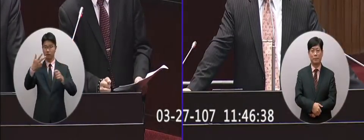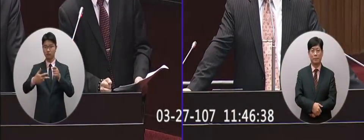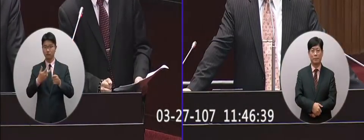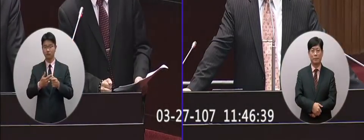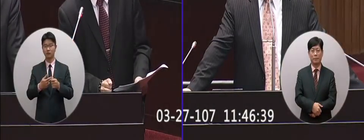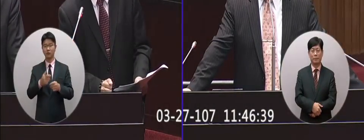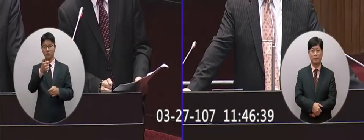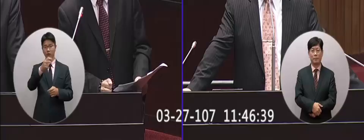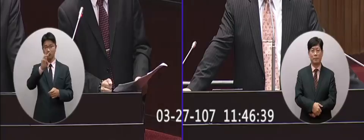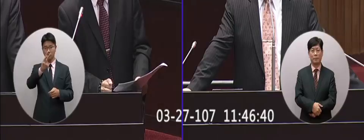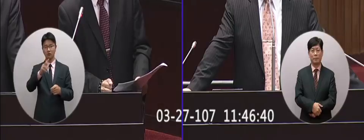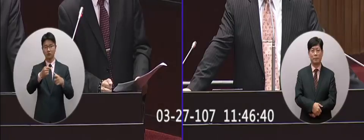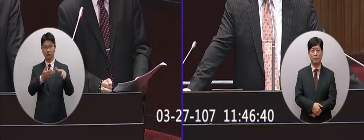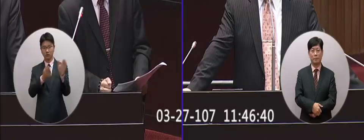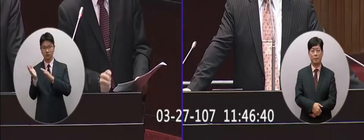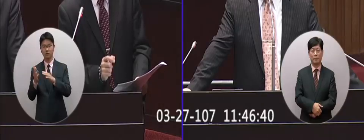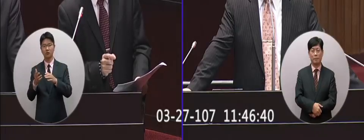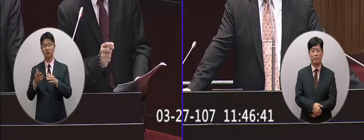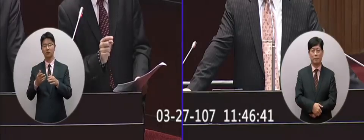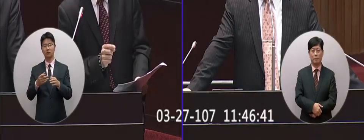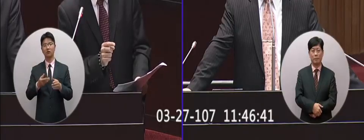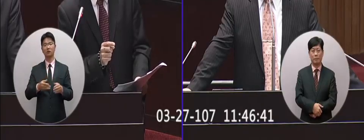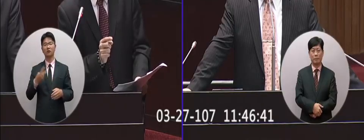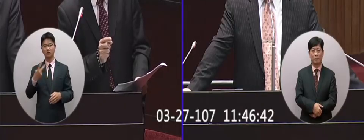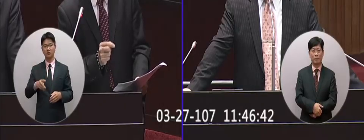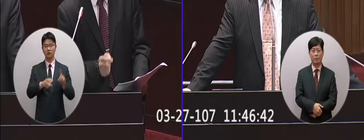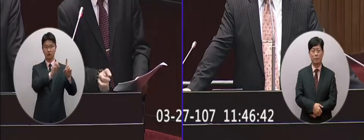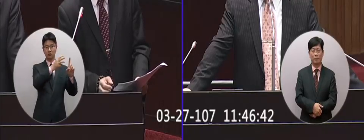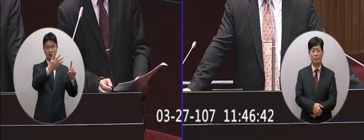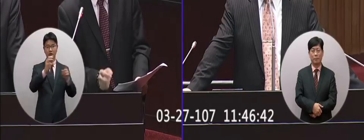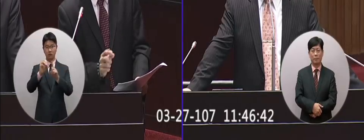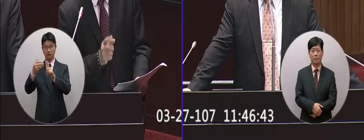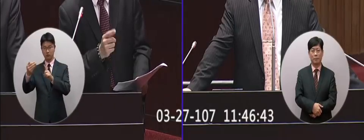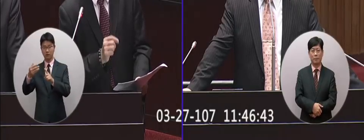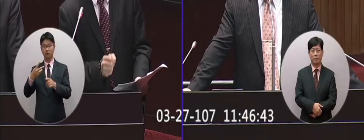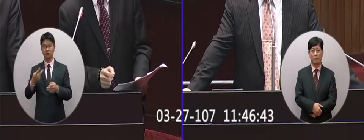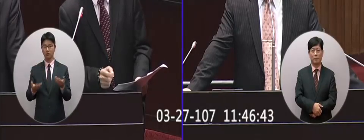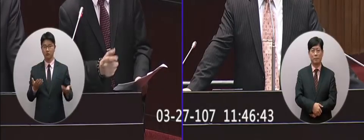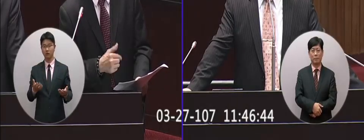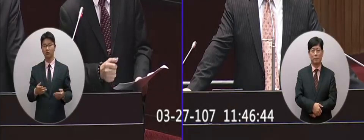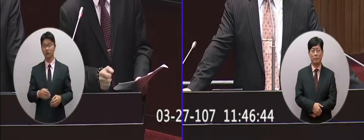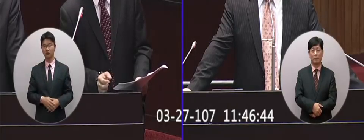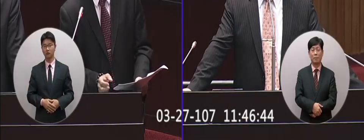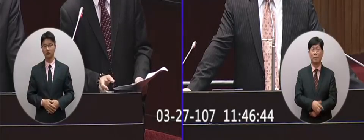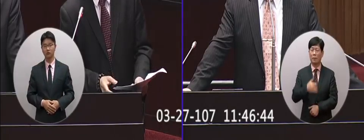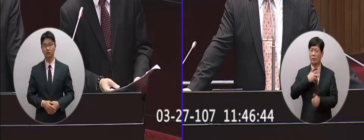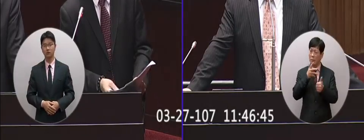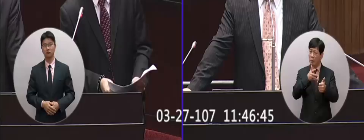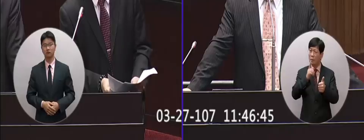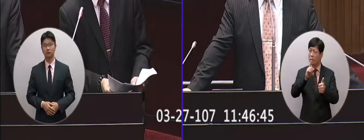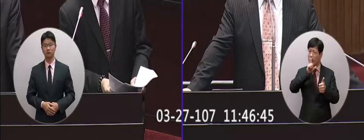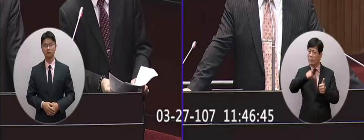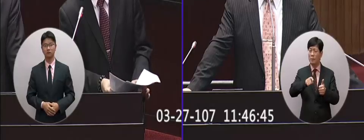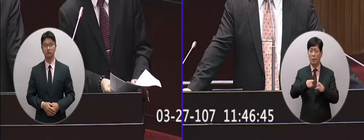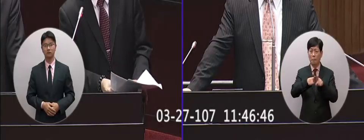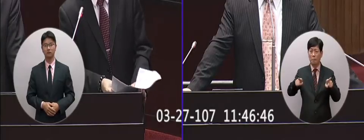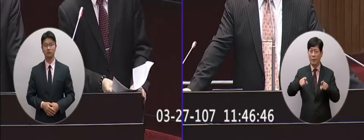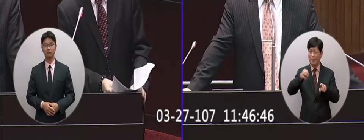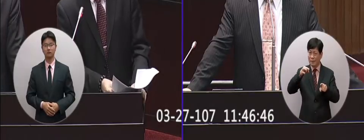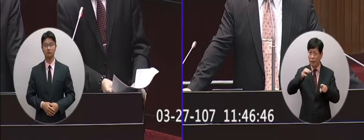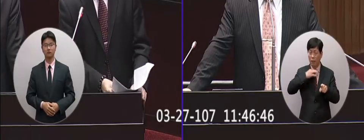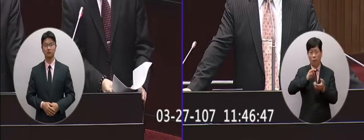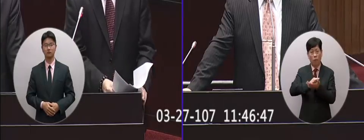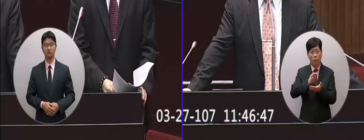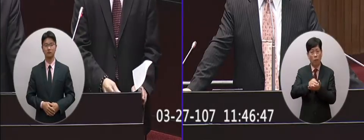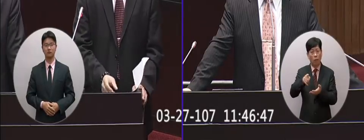有53公顷试吃，然后108到109年试吃，109大概有。 我等你请教一下，什么叫做平价产